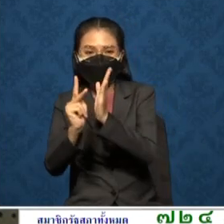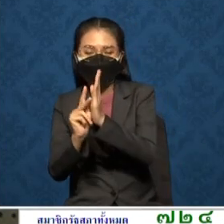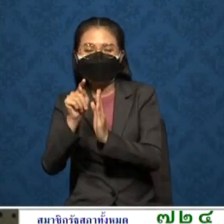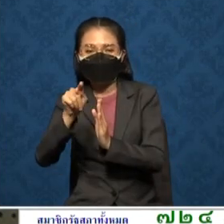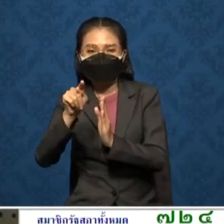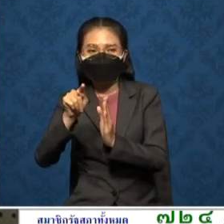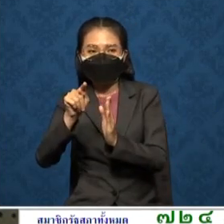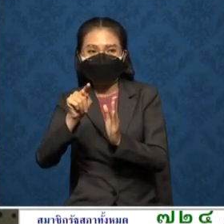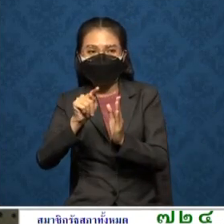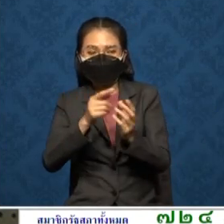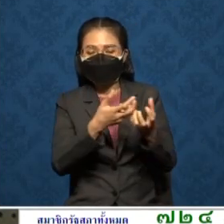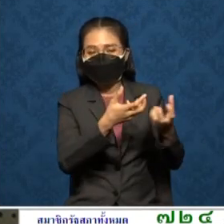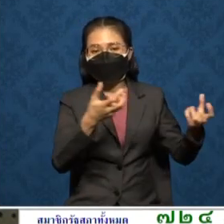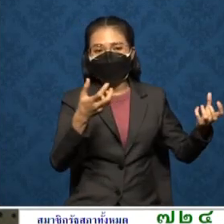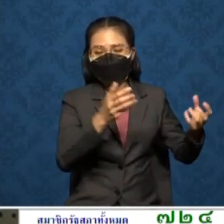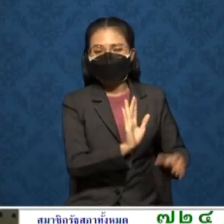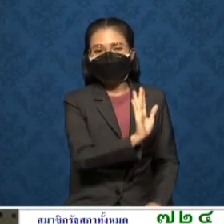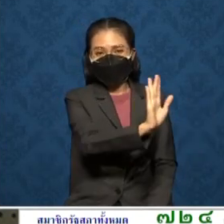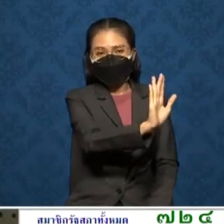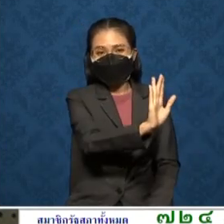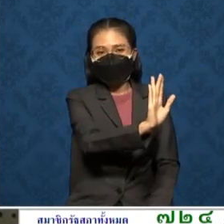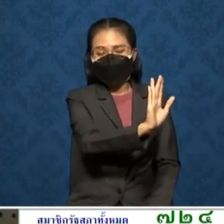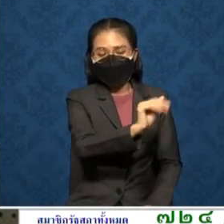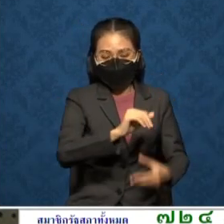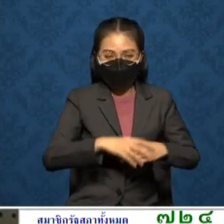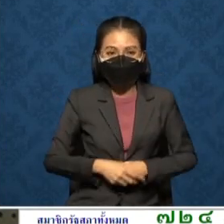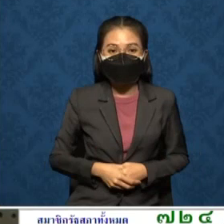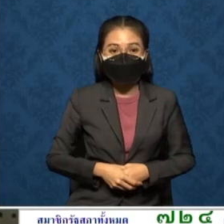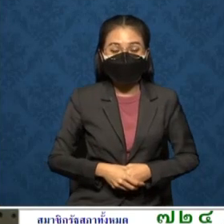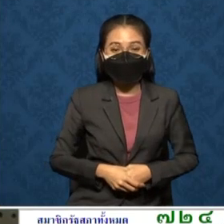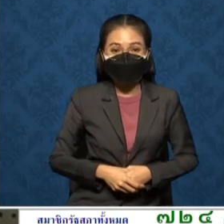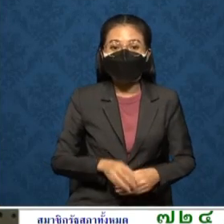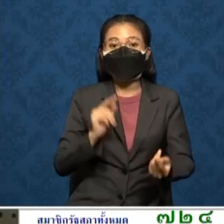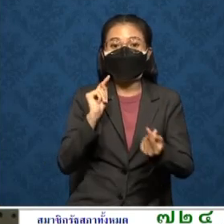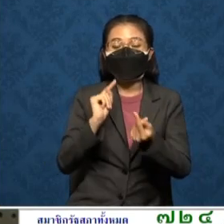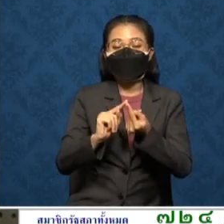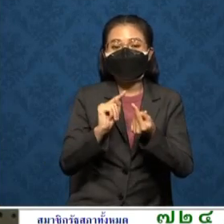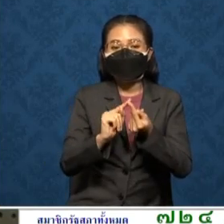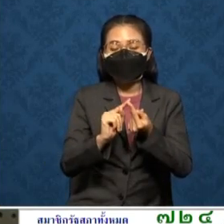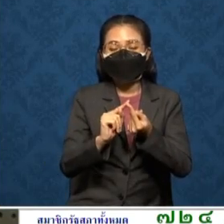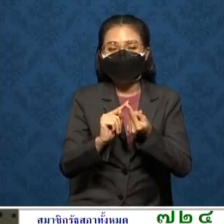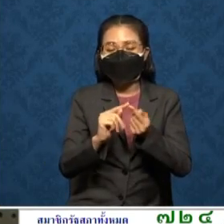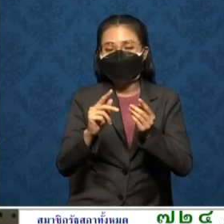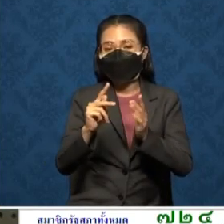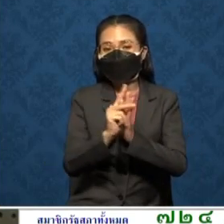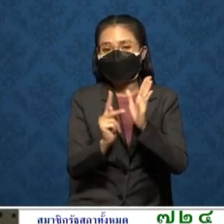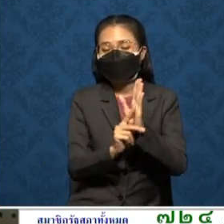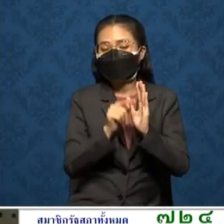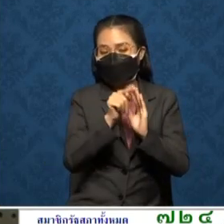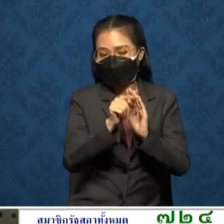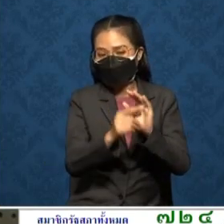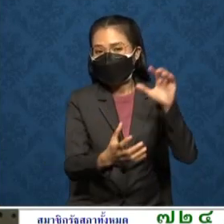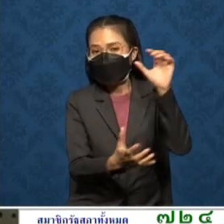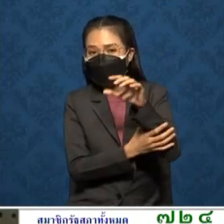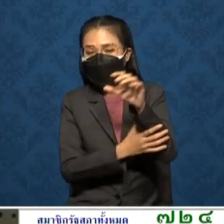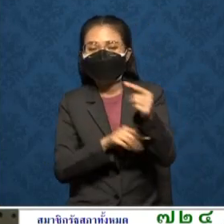ประการใดอันนั้นก็ต้องปล่อยไปส่วนเหตุผลที่ไม่ใช้บังคับกับหน่วยงานของรัฐส